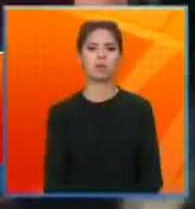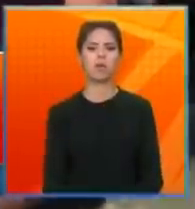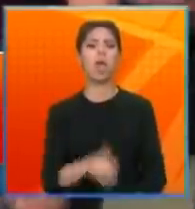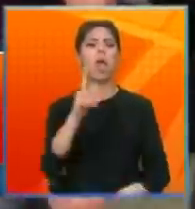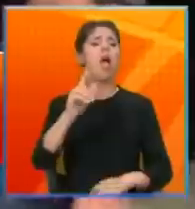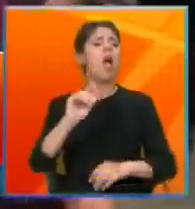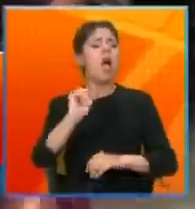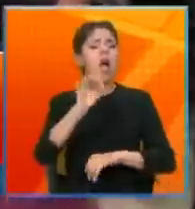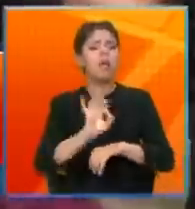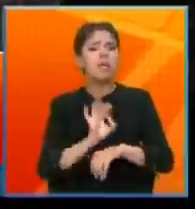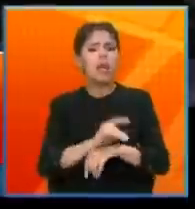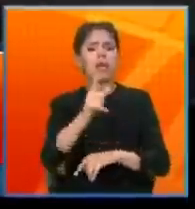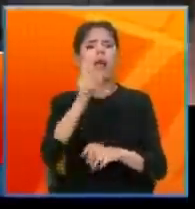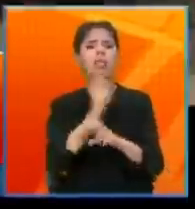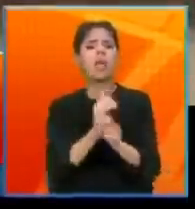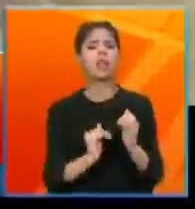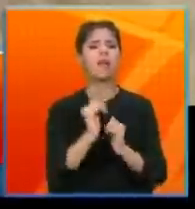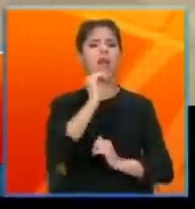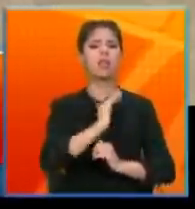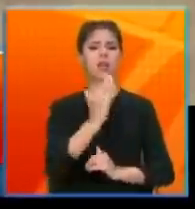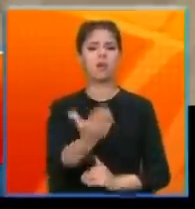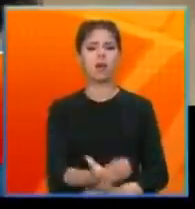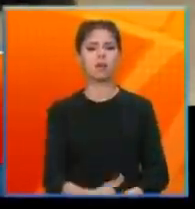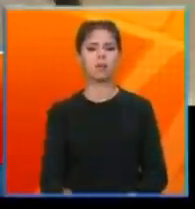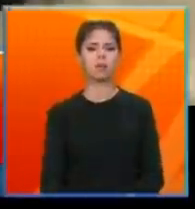Geçen her dakika riski daha da arttırdı.